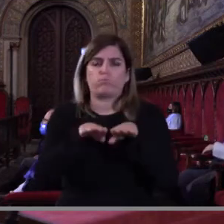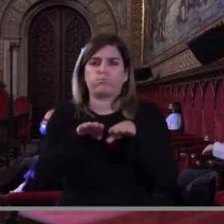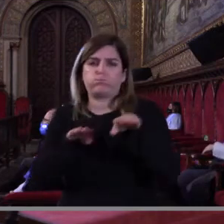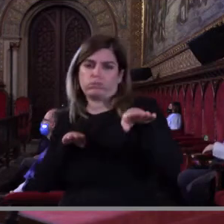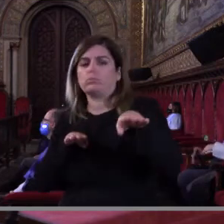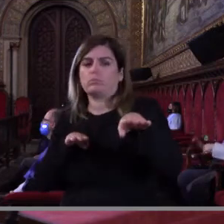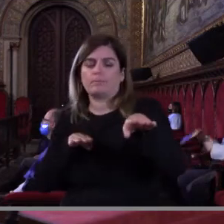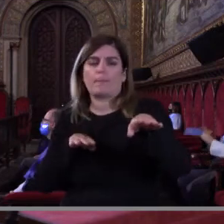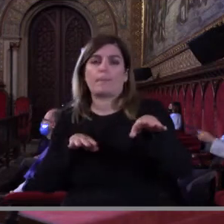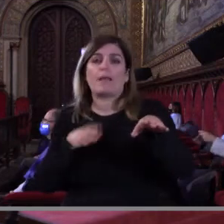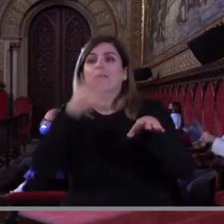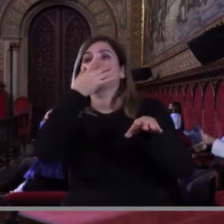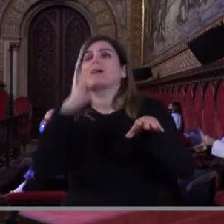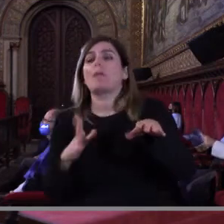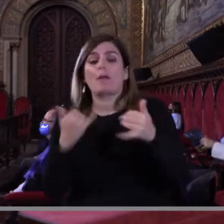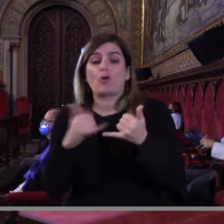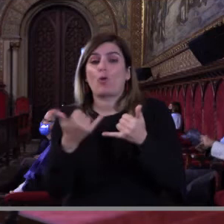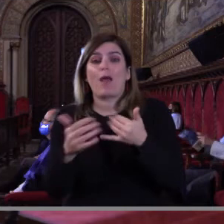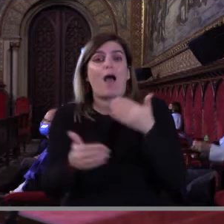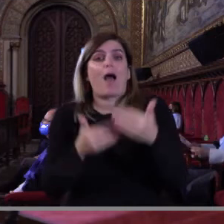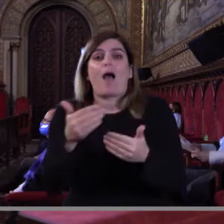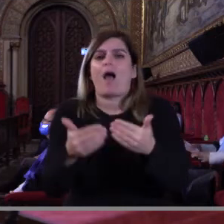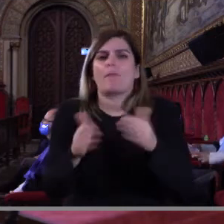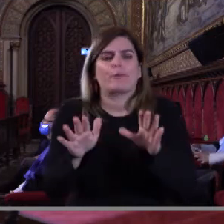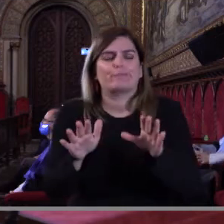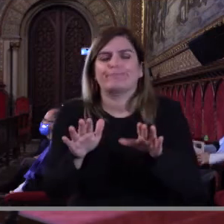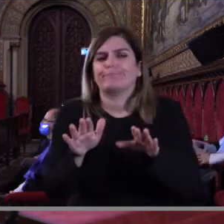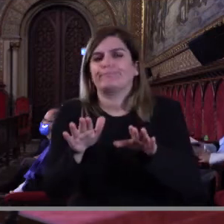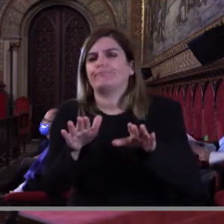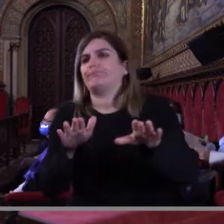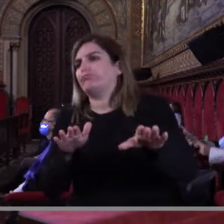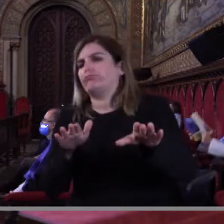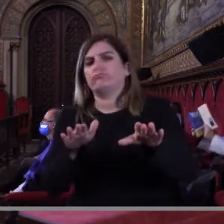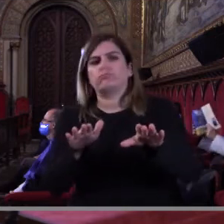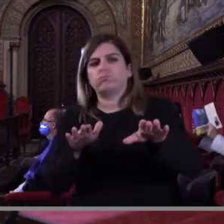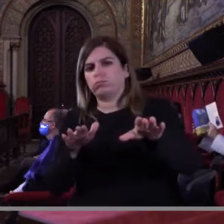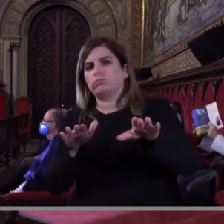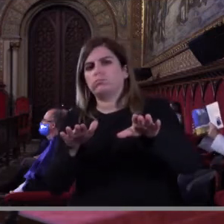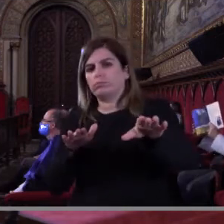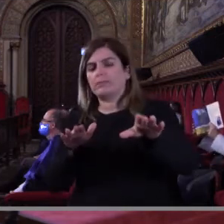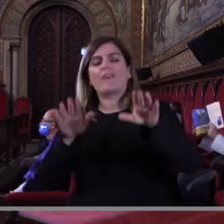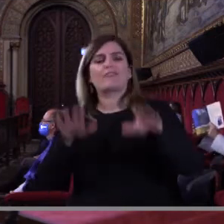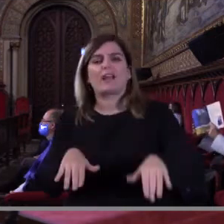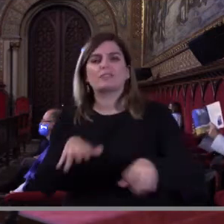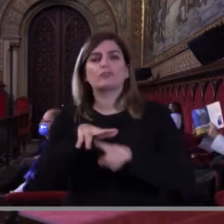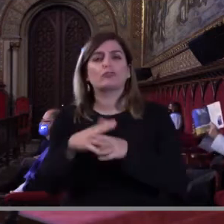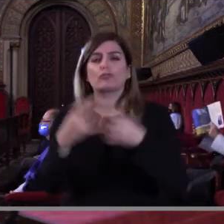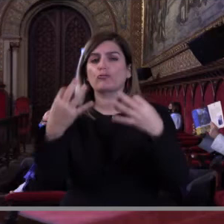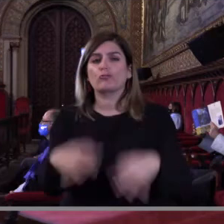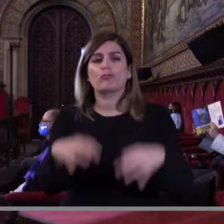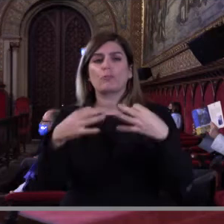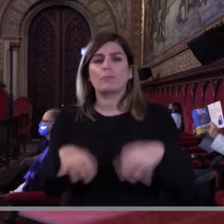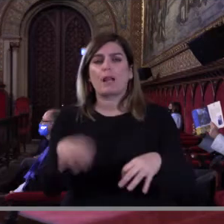primeres expectatives de ràpida recuperació, ara les projeccions situen el retorn al nivell d'activitat